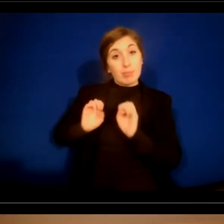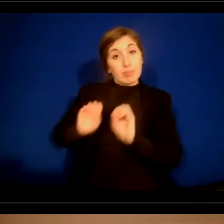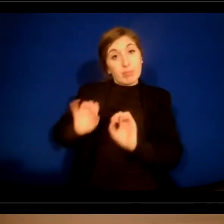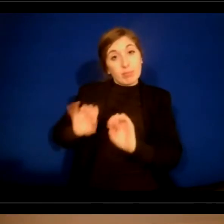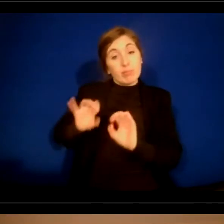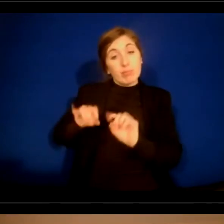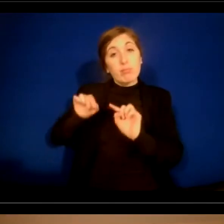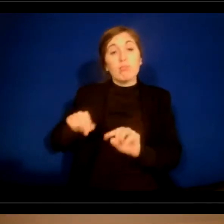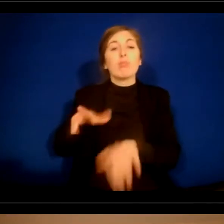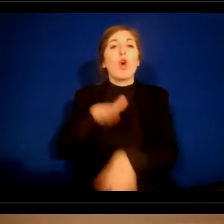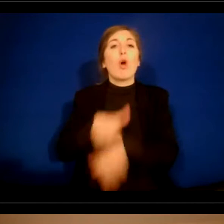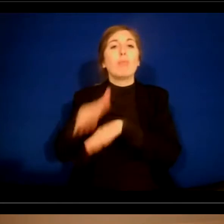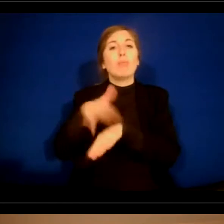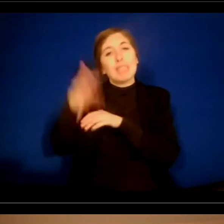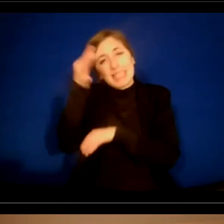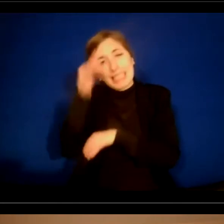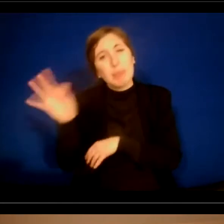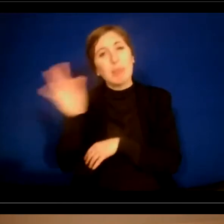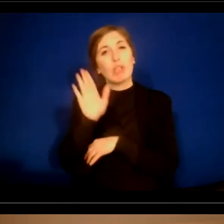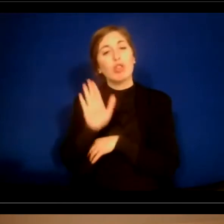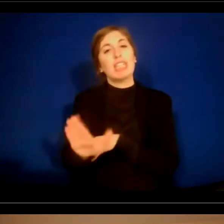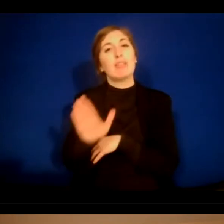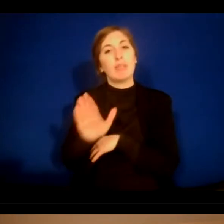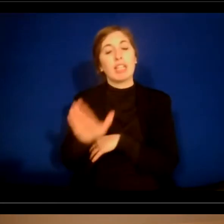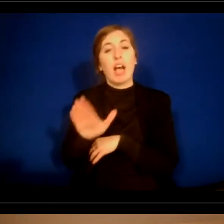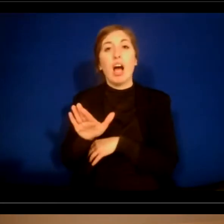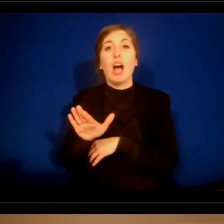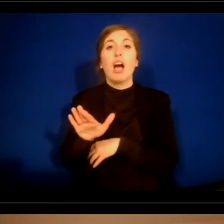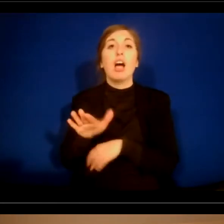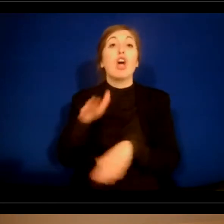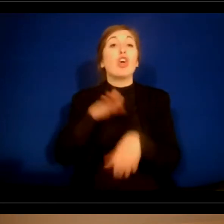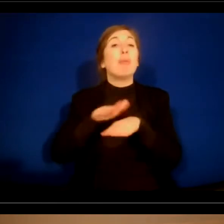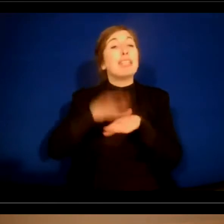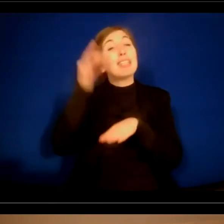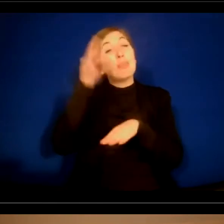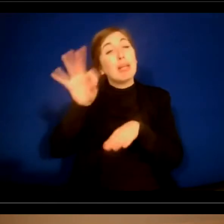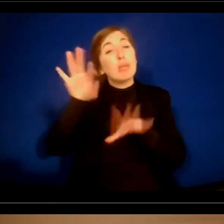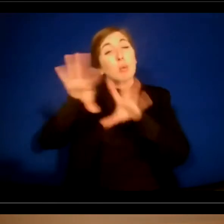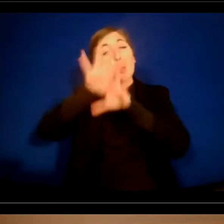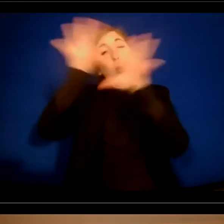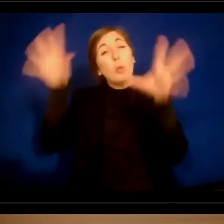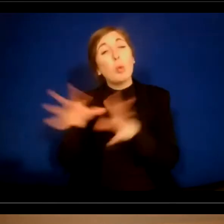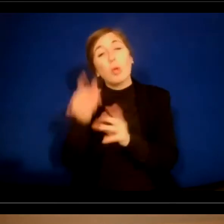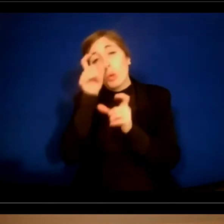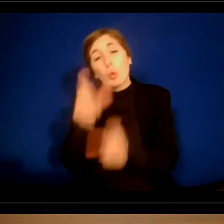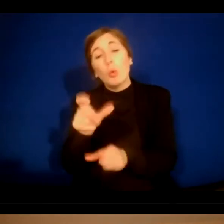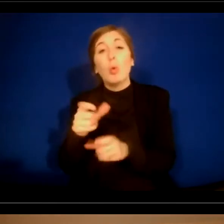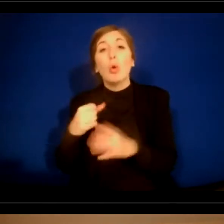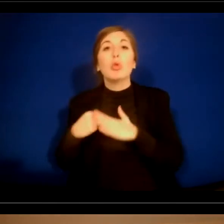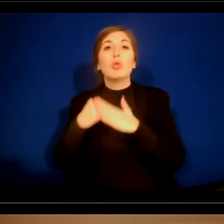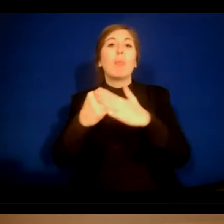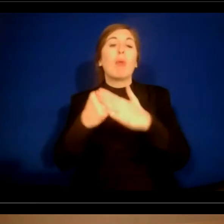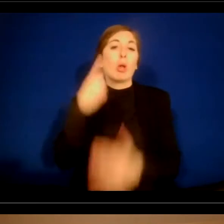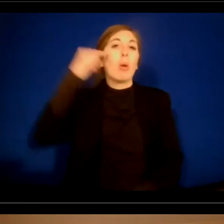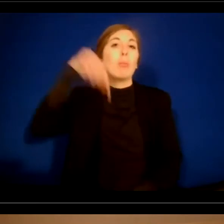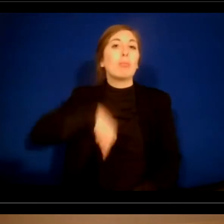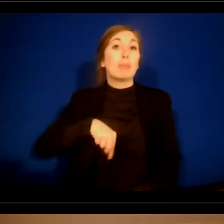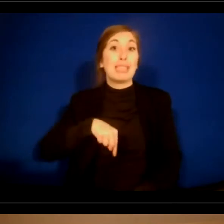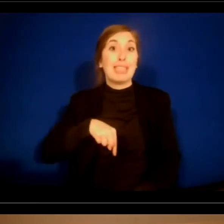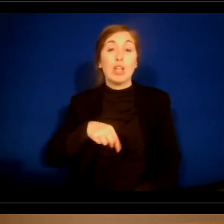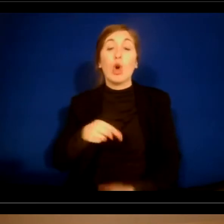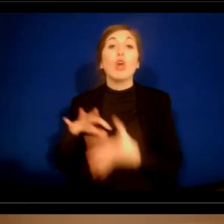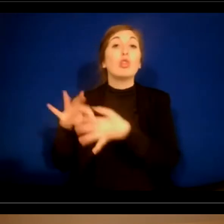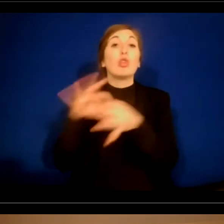su competenze specifiche che vertono tutte all'interno del supporto psicosociale a vittime di